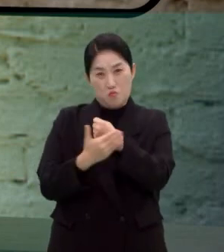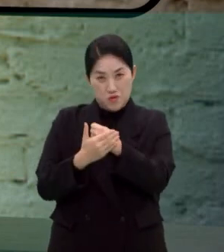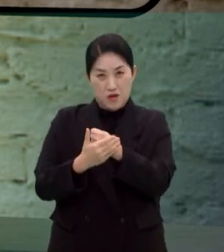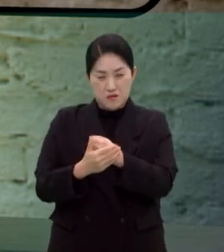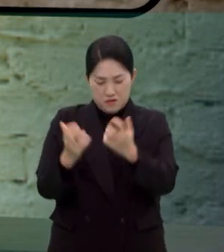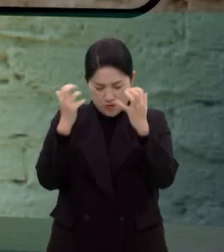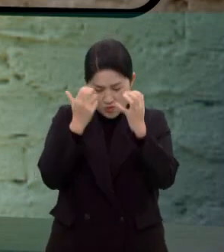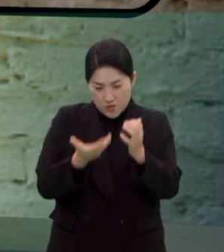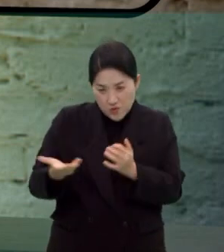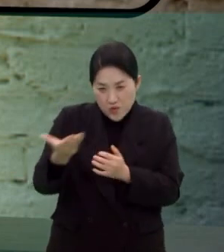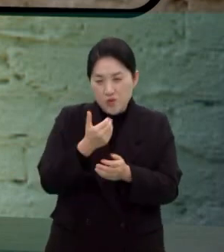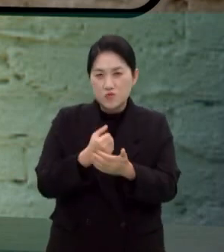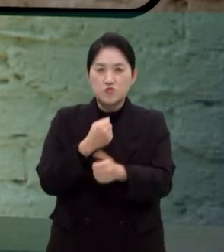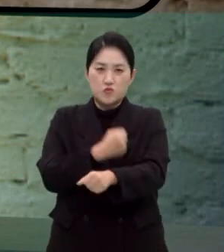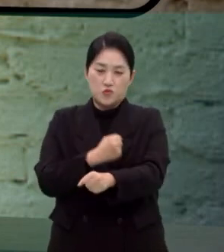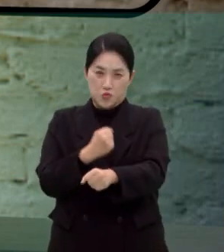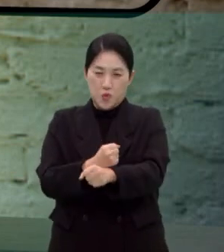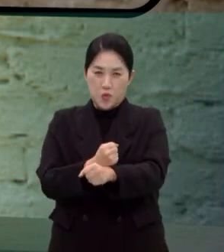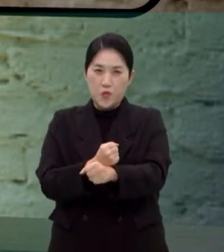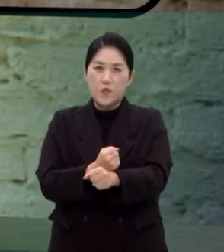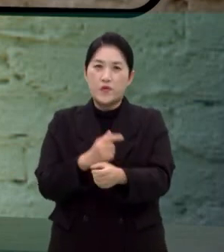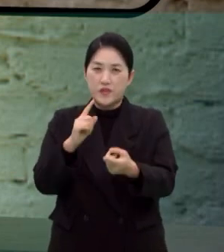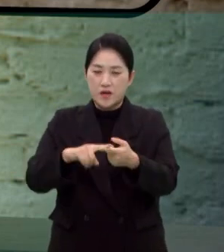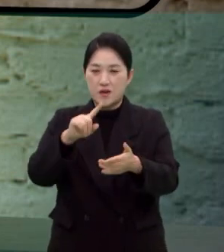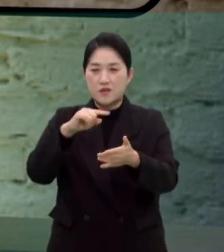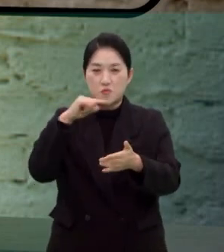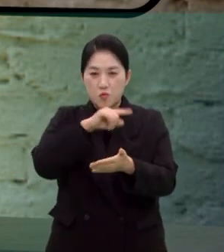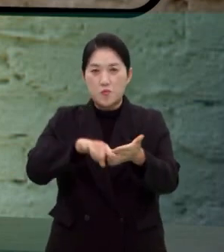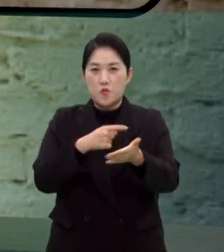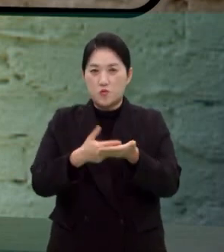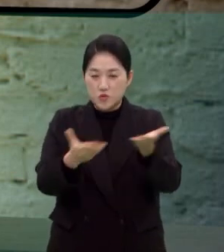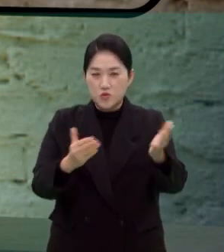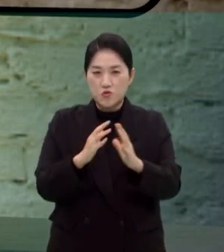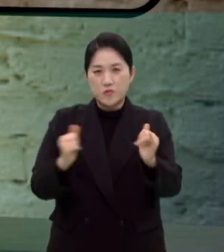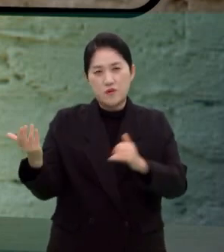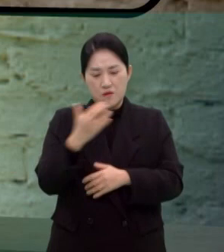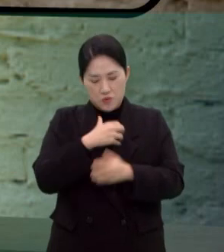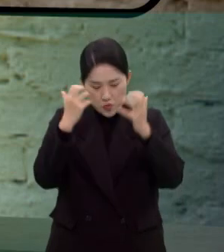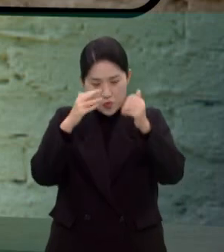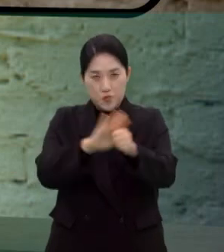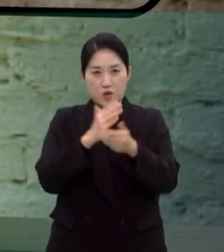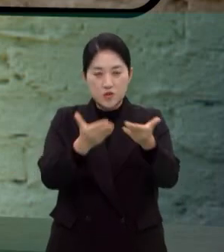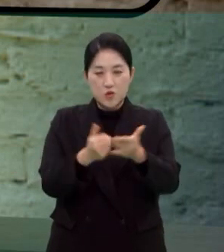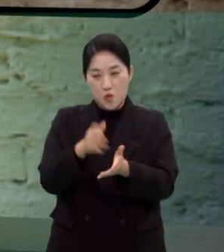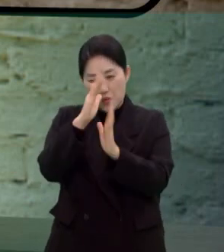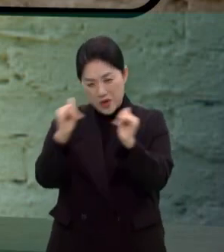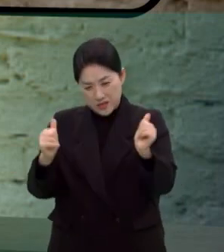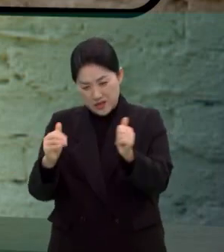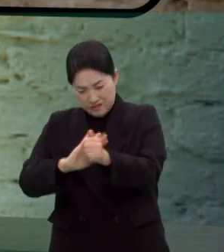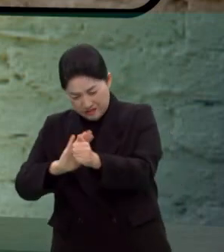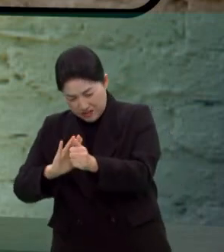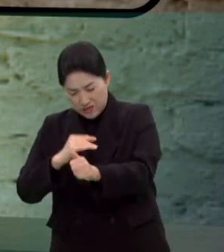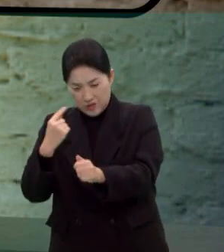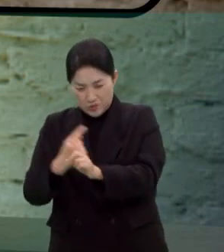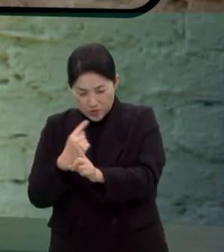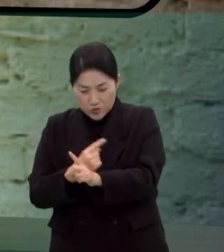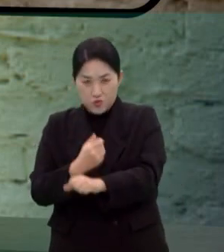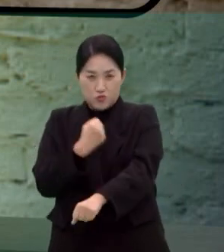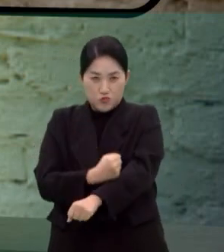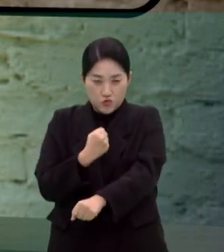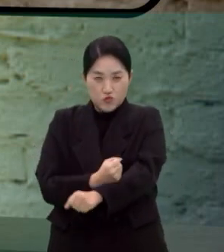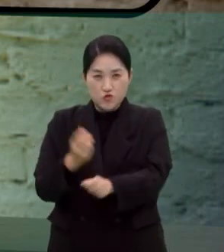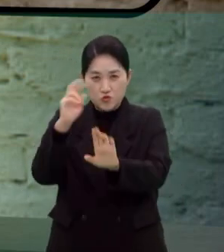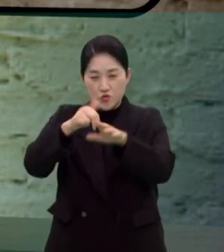대한 손실보상, 국민 여러분의 고통에 대한 위로, 환자의 곁을 지킨 의료진분들의